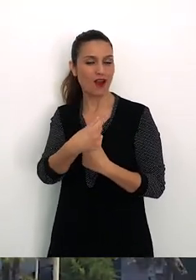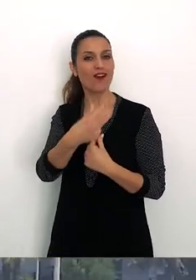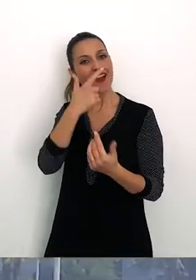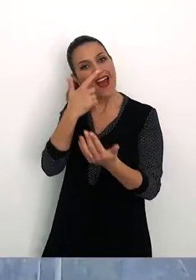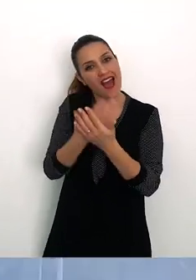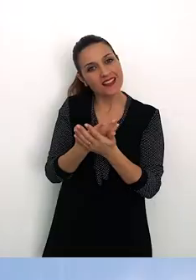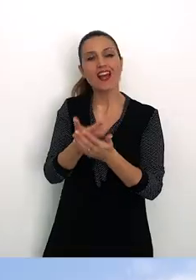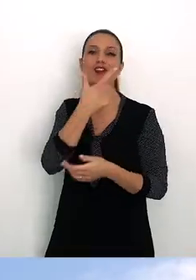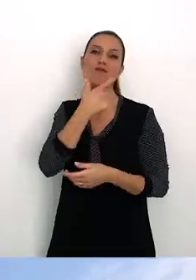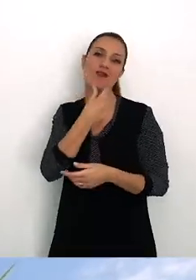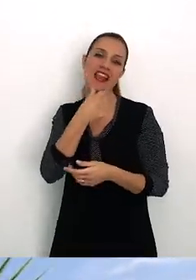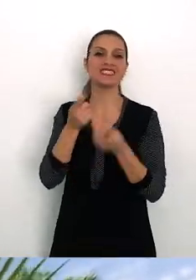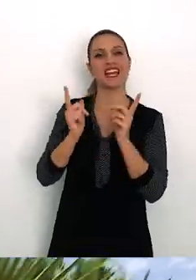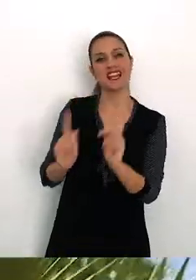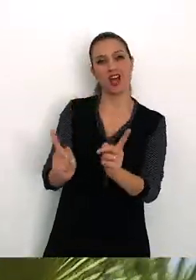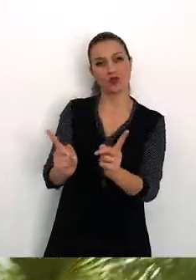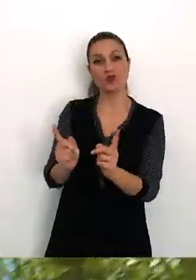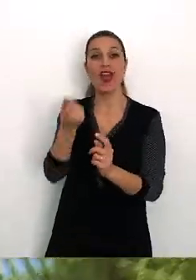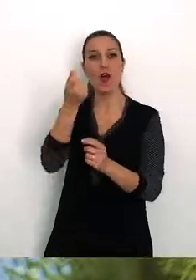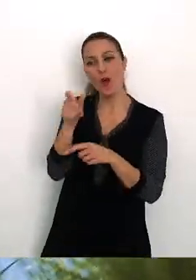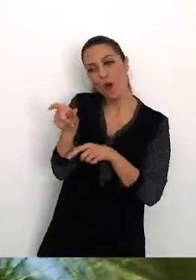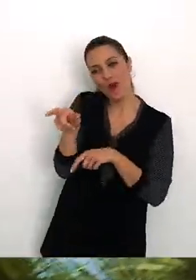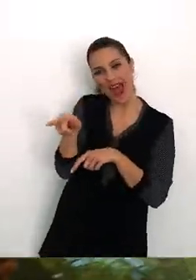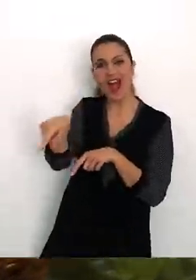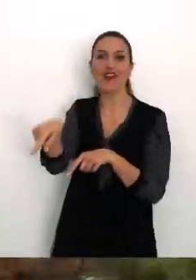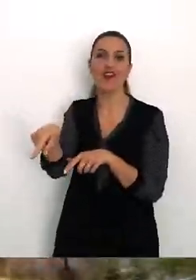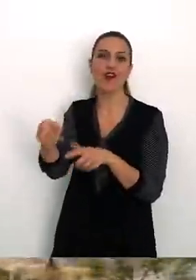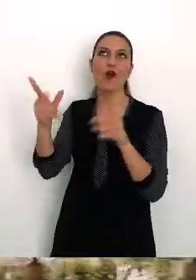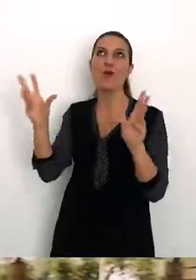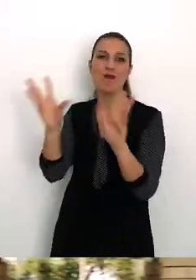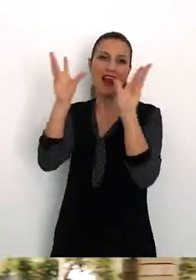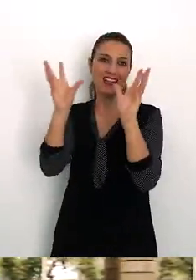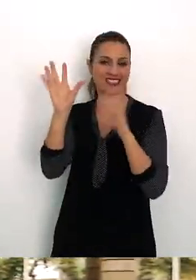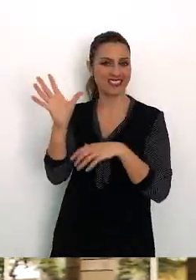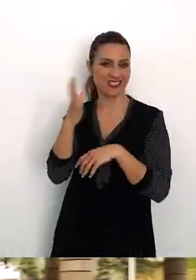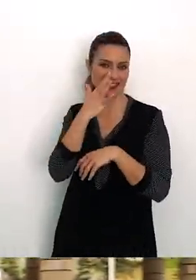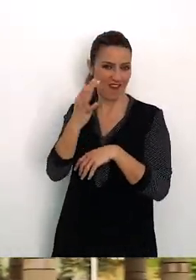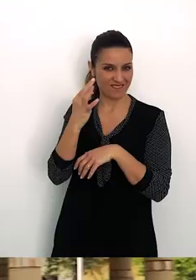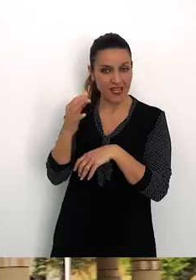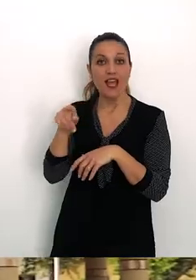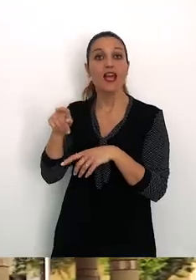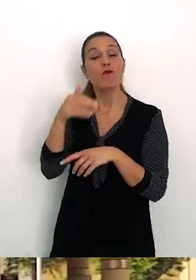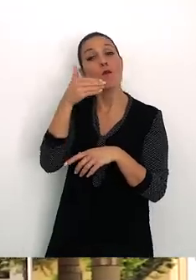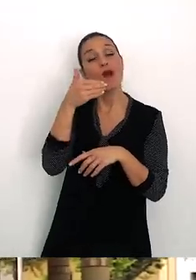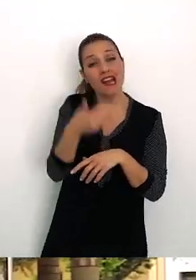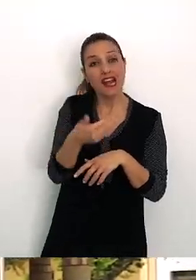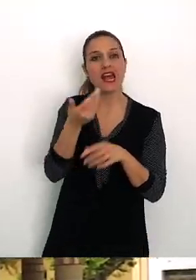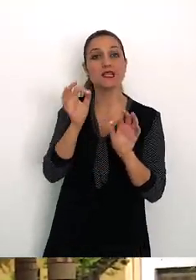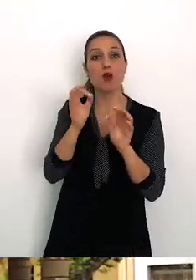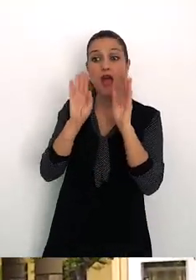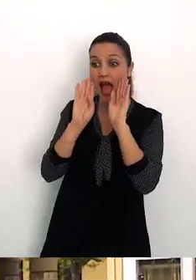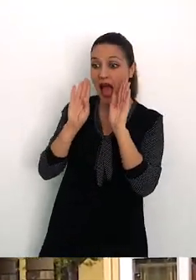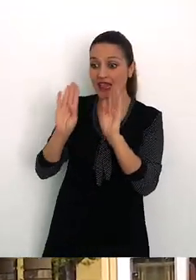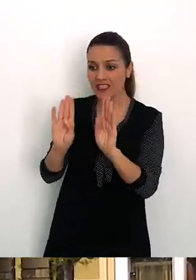Il nome è molto suggestivo e ben rispecchia la bellezza della natura che in questo piccolo angolo di paradiso prolifera, grazie alla